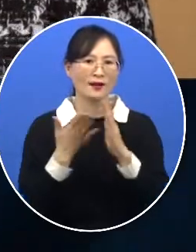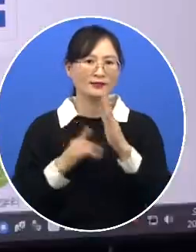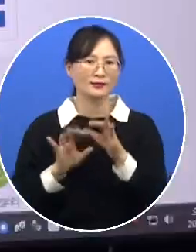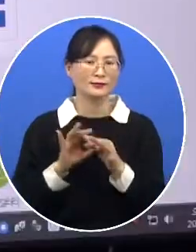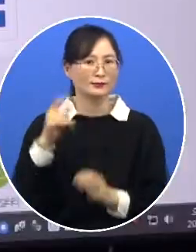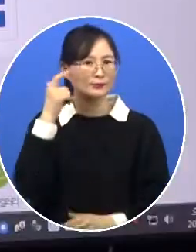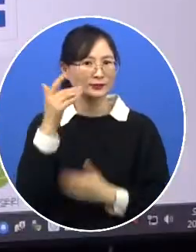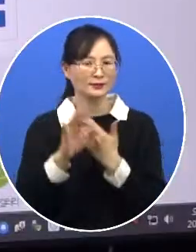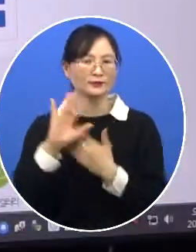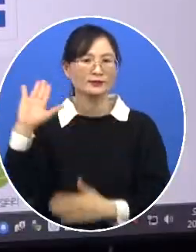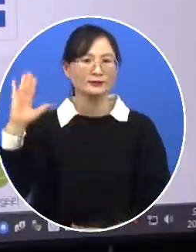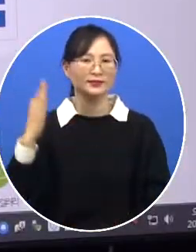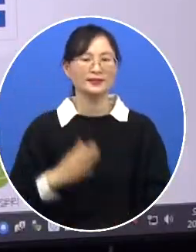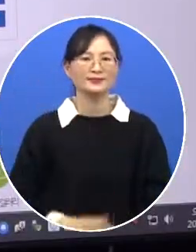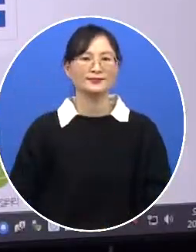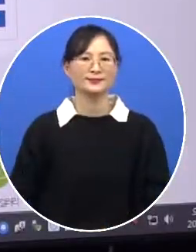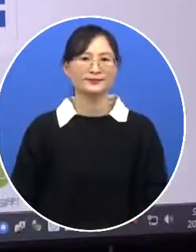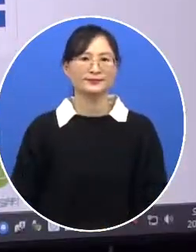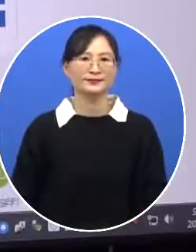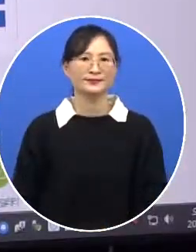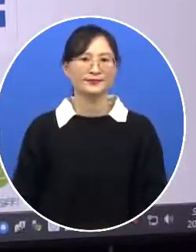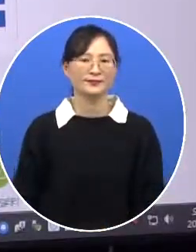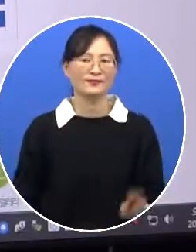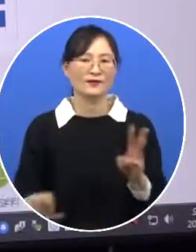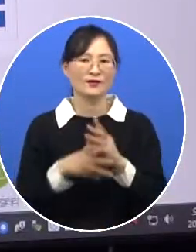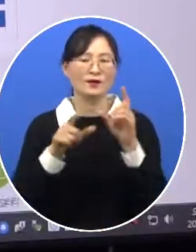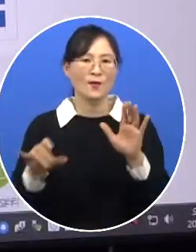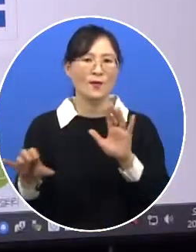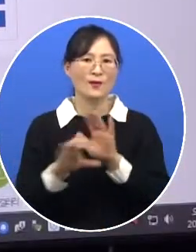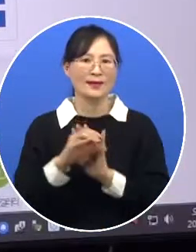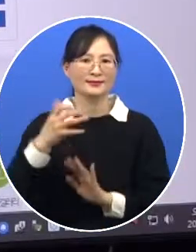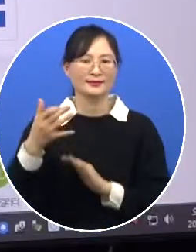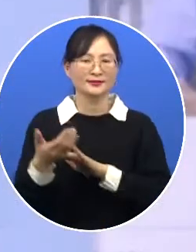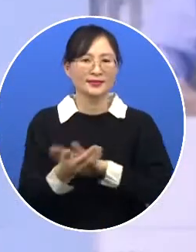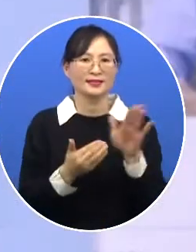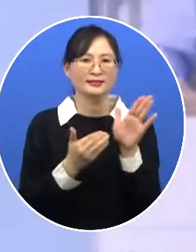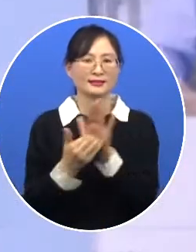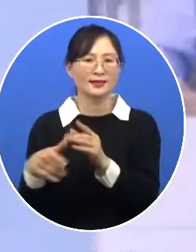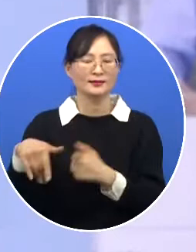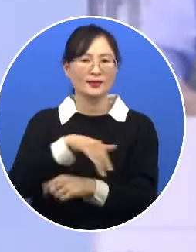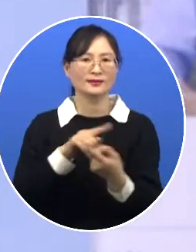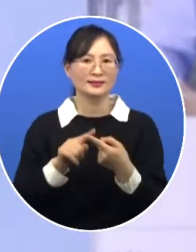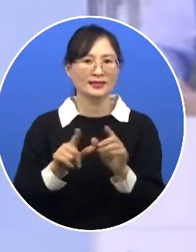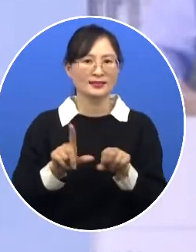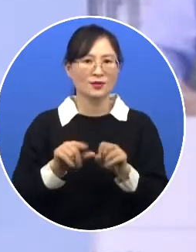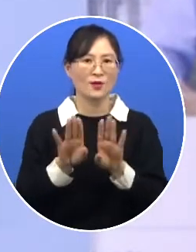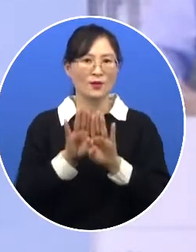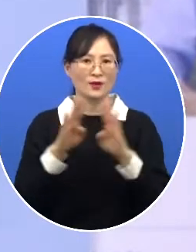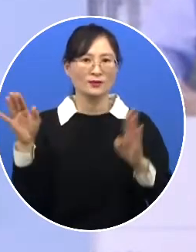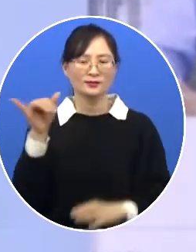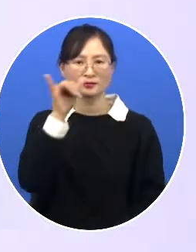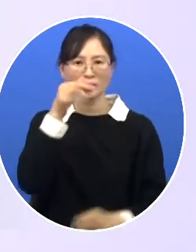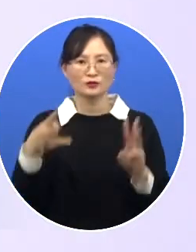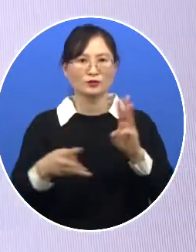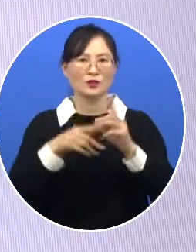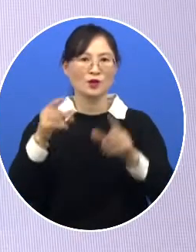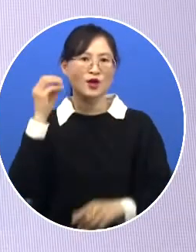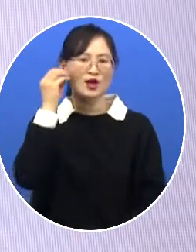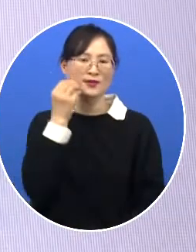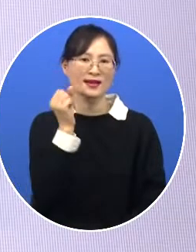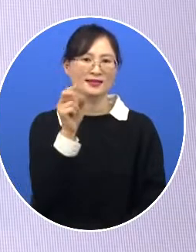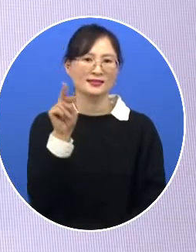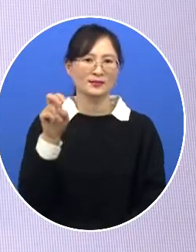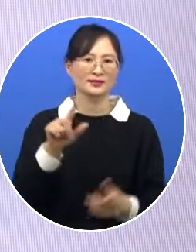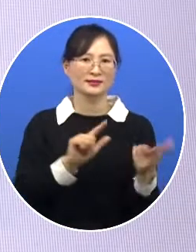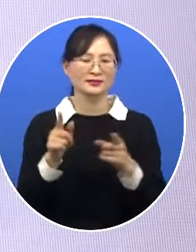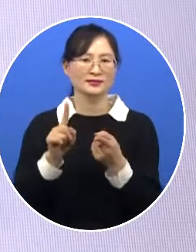됩니다. 중랑구는 코로나19 대응 상황도 실시간으로 공개하고 있습니다. 중랑구 홈페이지,